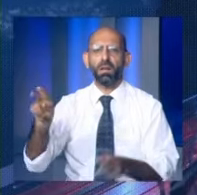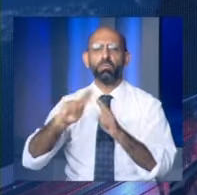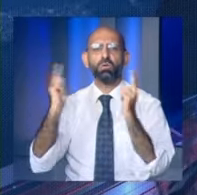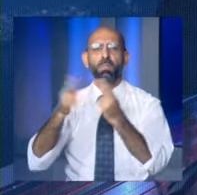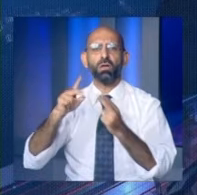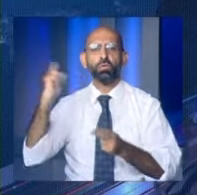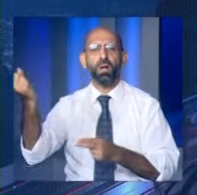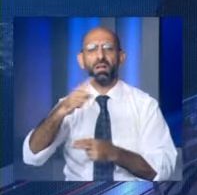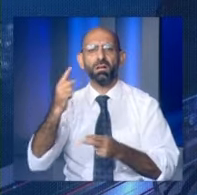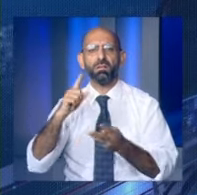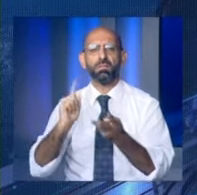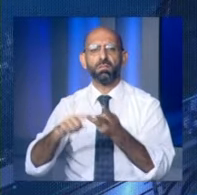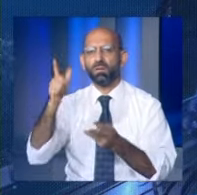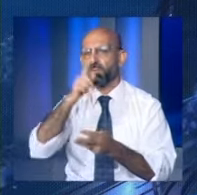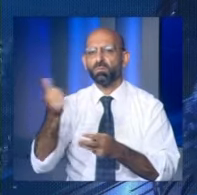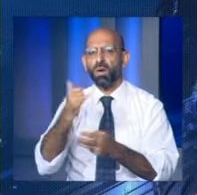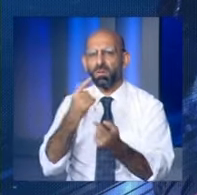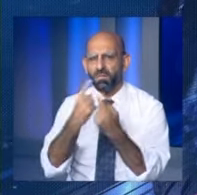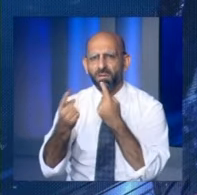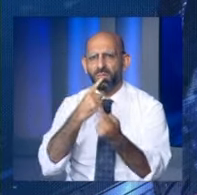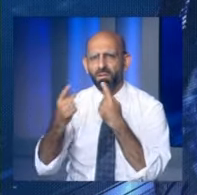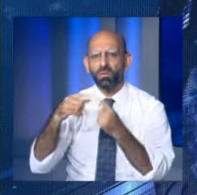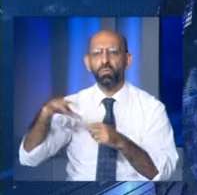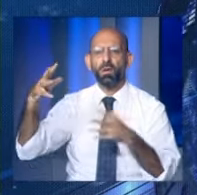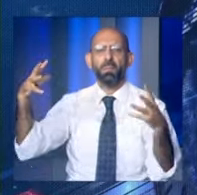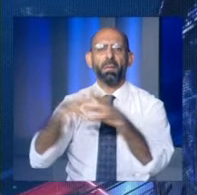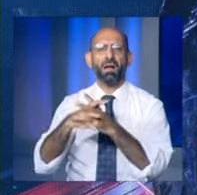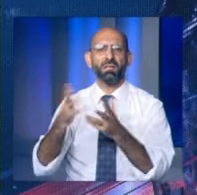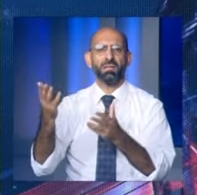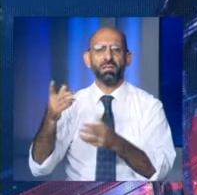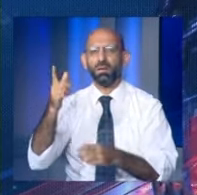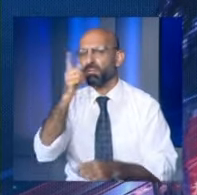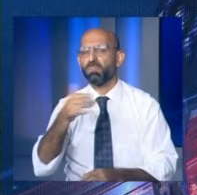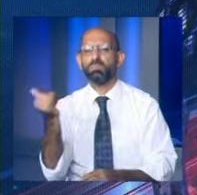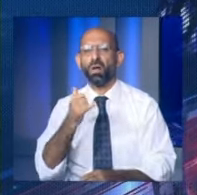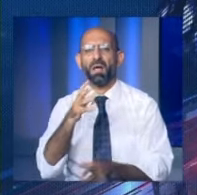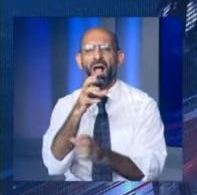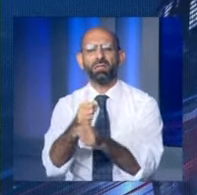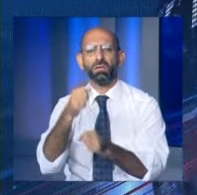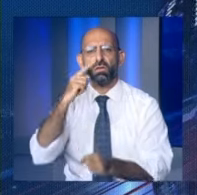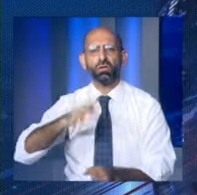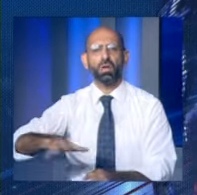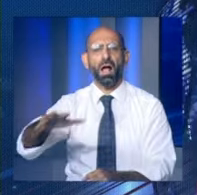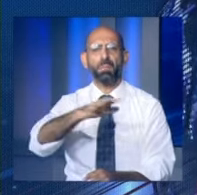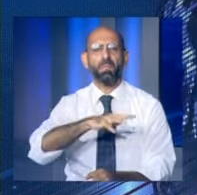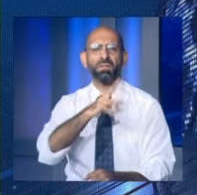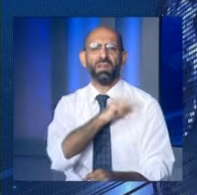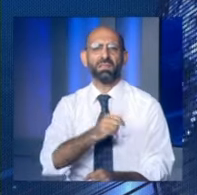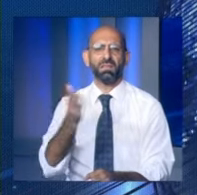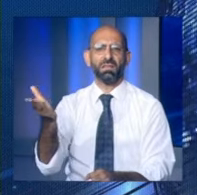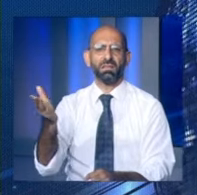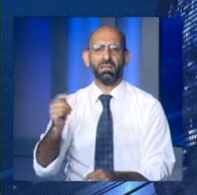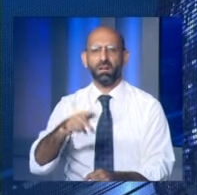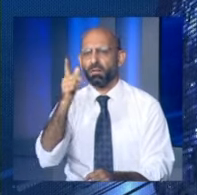النار في قطاع غزة، ودعت المجتمع الدولي والدول المعنية إلى اتخاذ موقف دولي موحد وجدي وفاعل، أولا